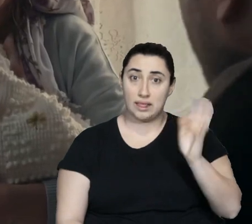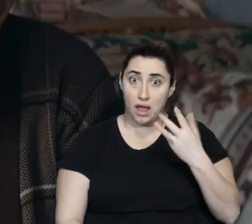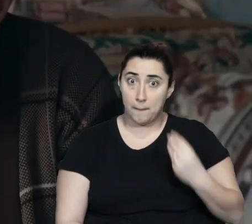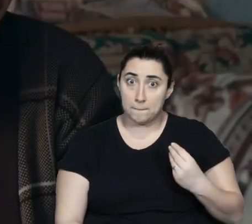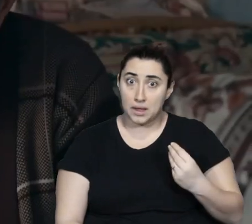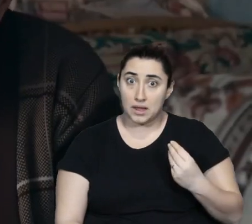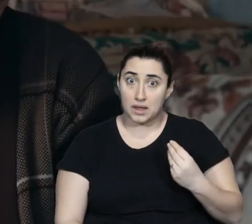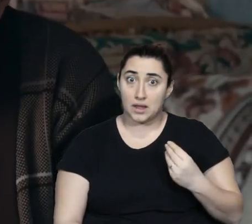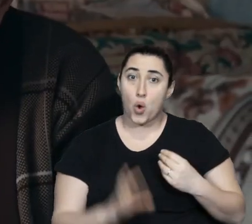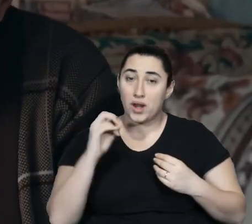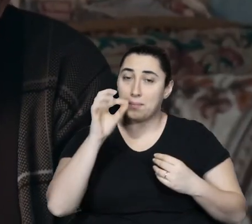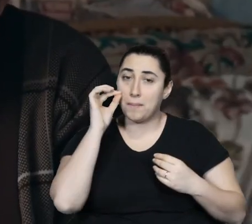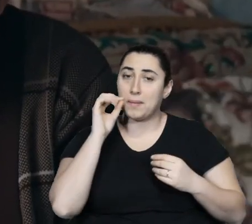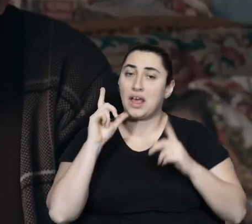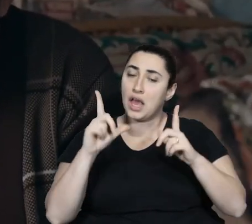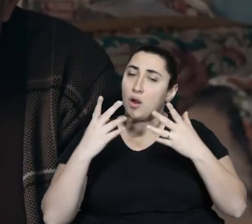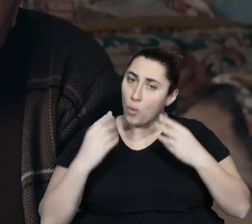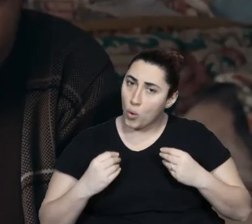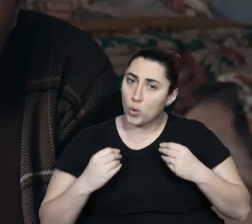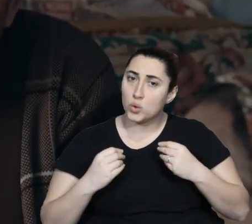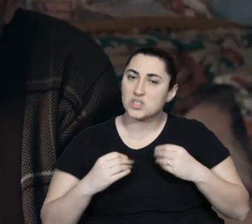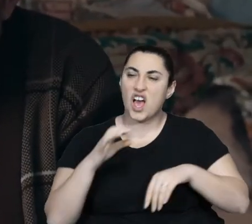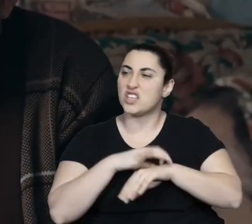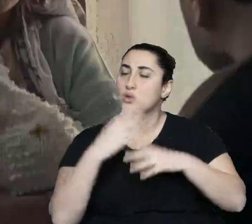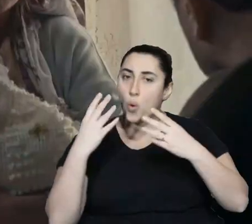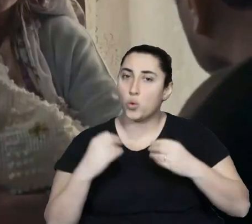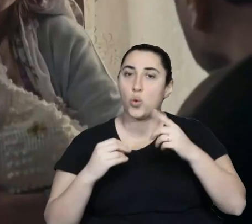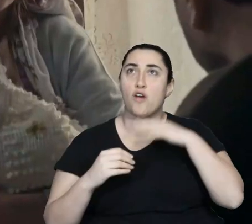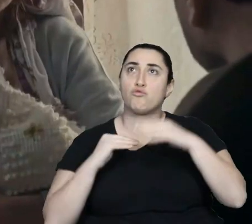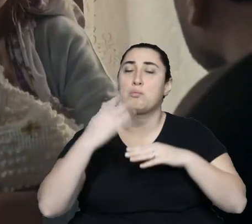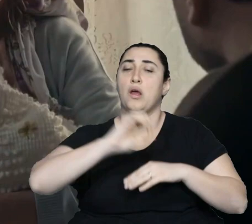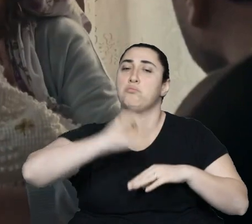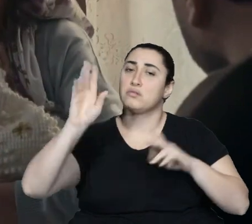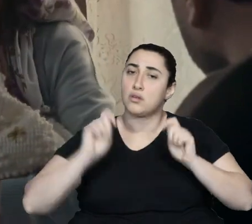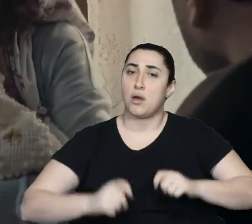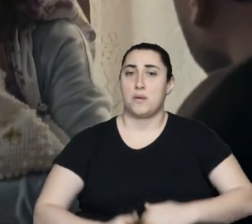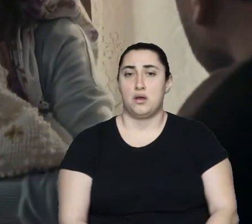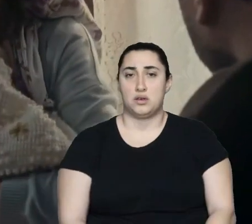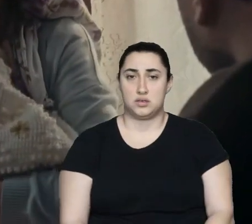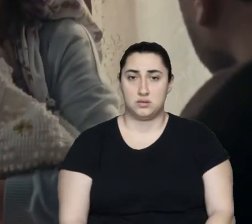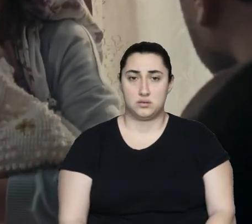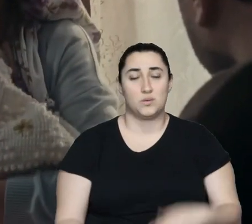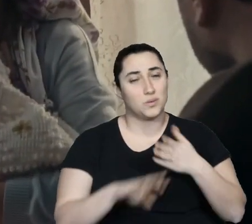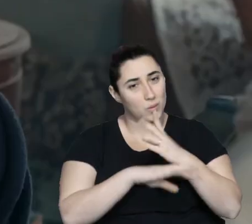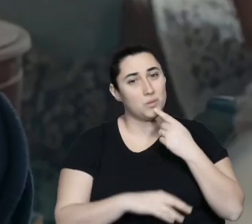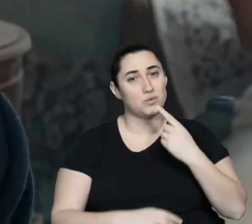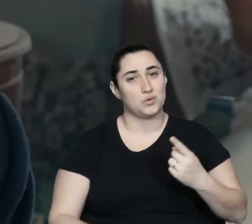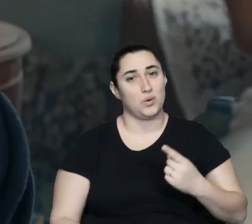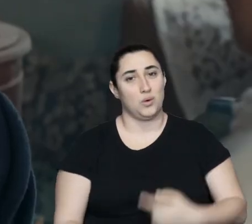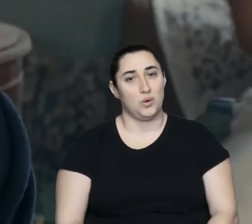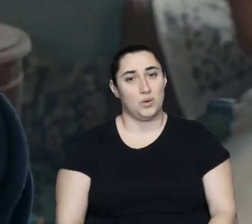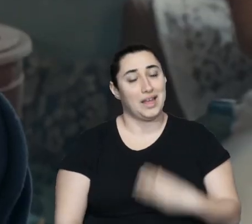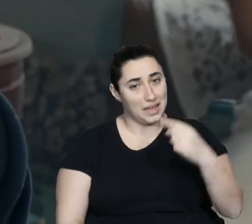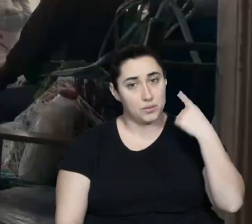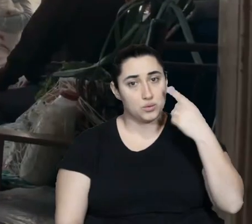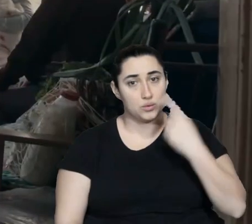iyi? Öğretmen bey gerekirse hastalandığı zaman onu yurt dışına bile götürür. Doğru söylüyor.